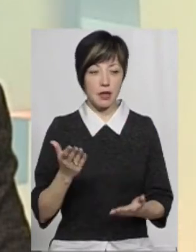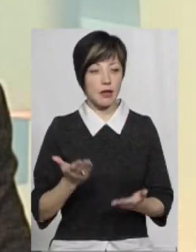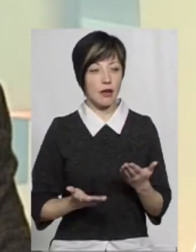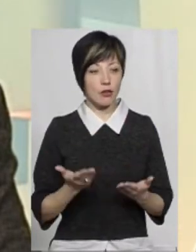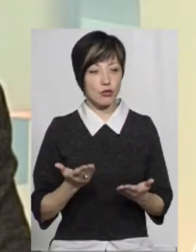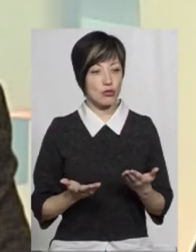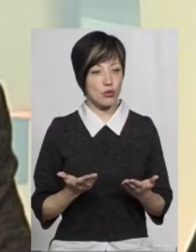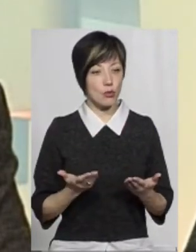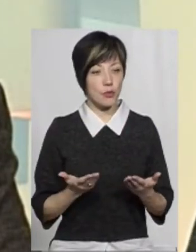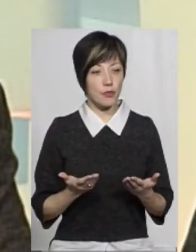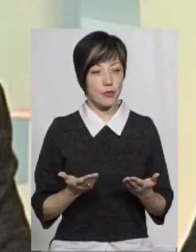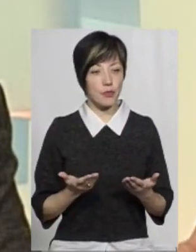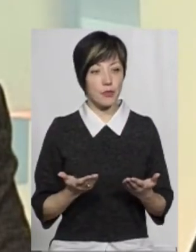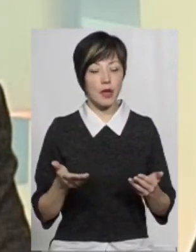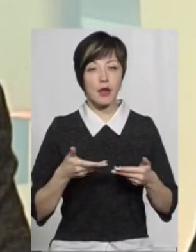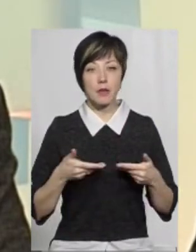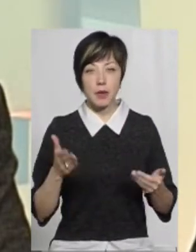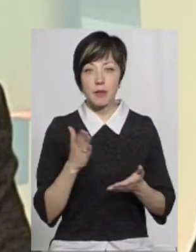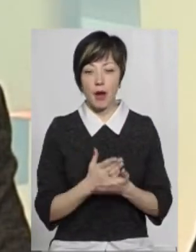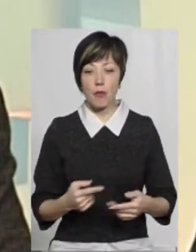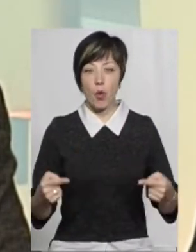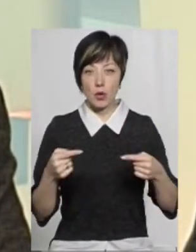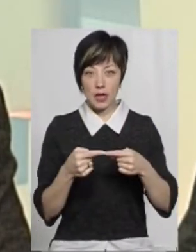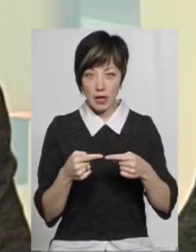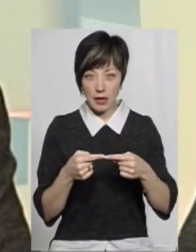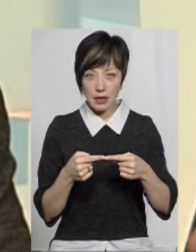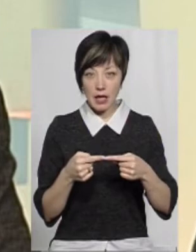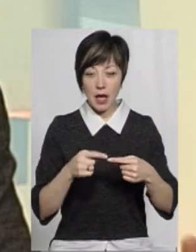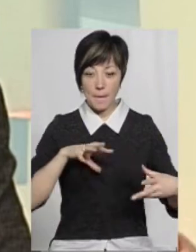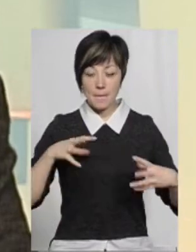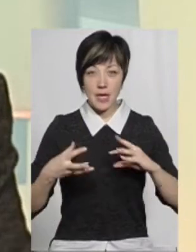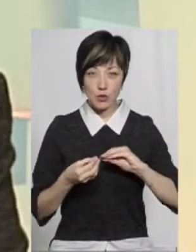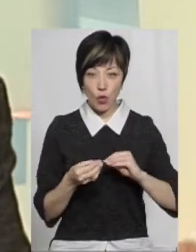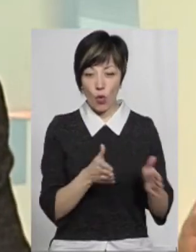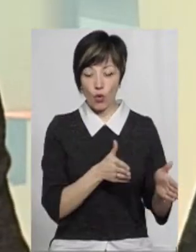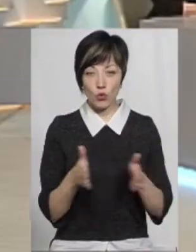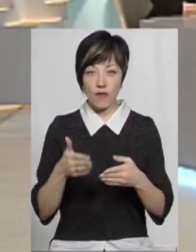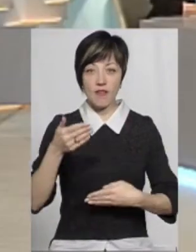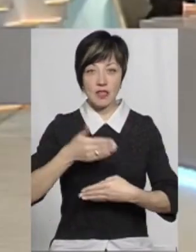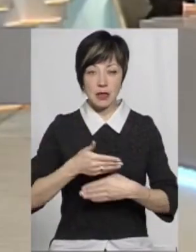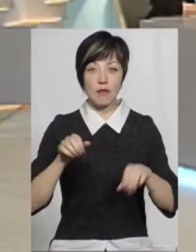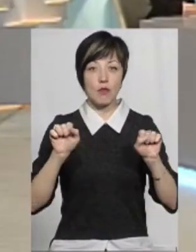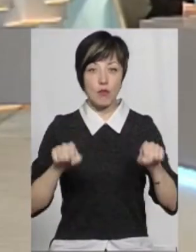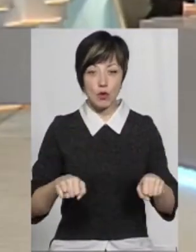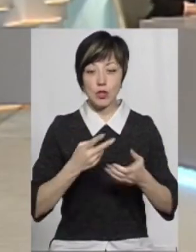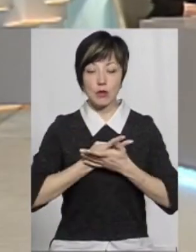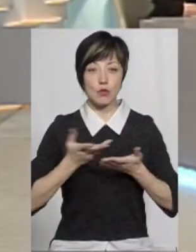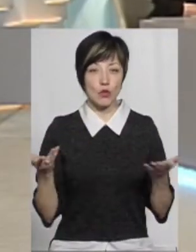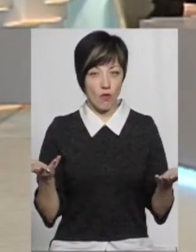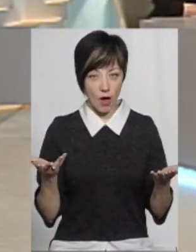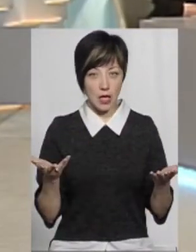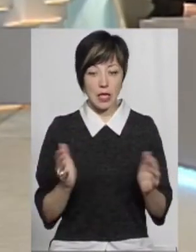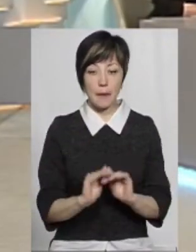Якщо ми маємо конкретний продукт, продукт – це ця готова вистава, яка можна